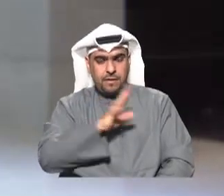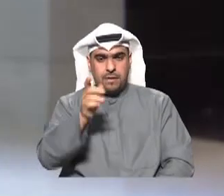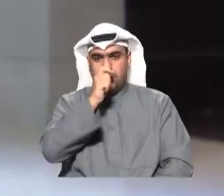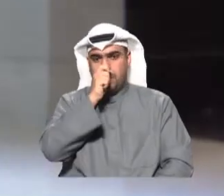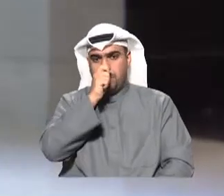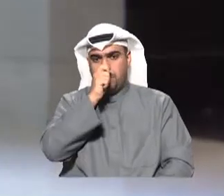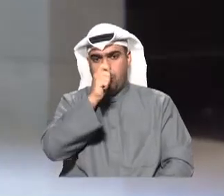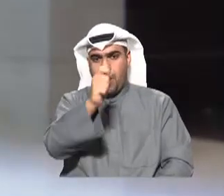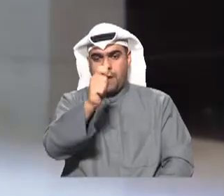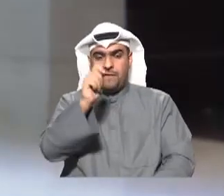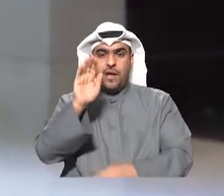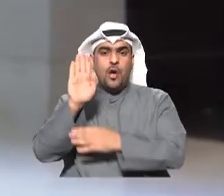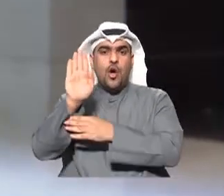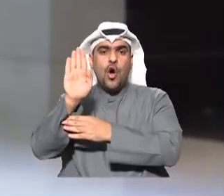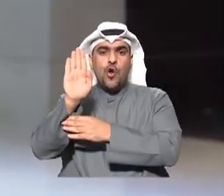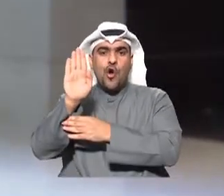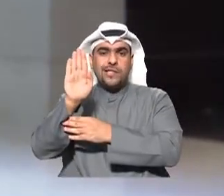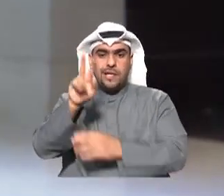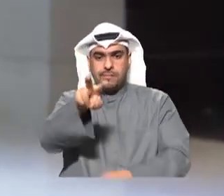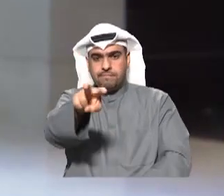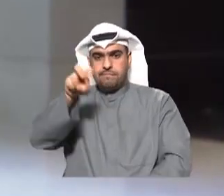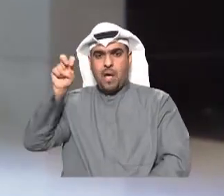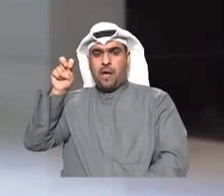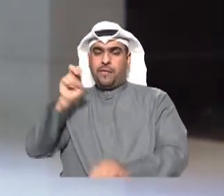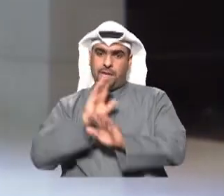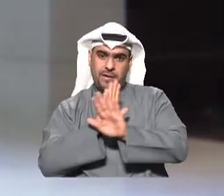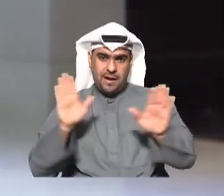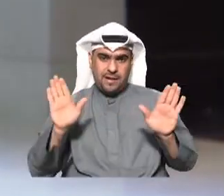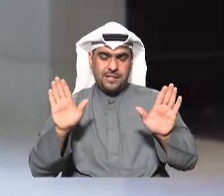مخالفتها وسحب الترخيص منها. فاحنا نأمل أن